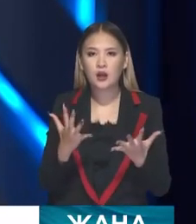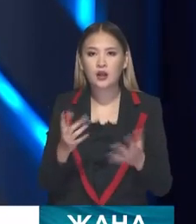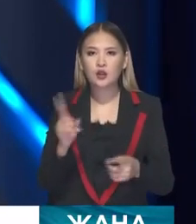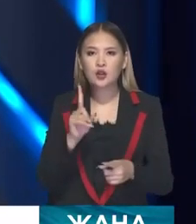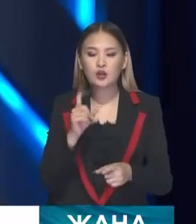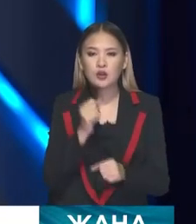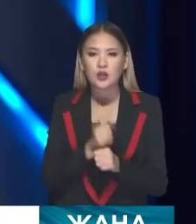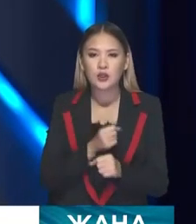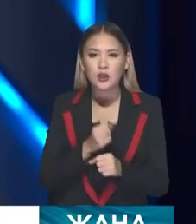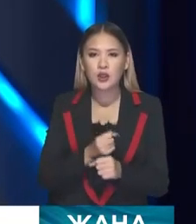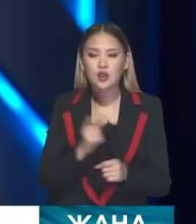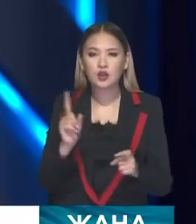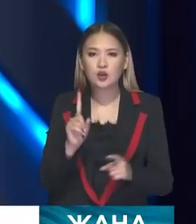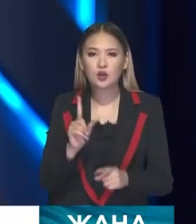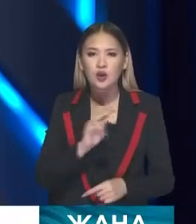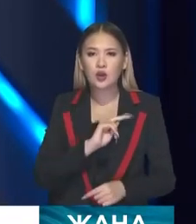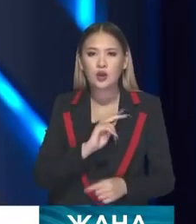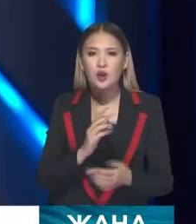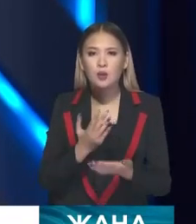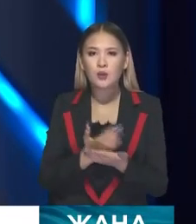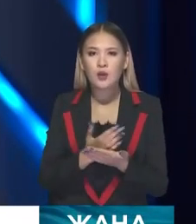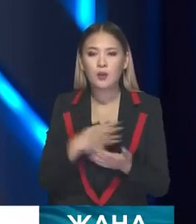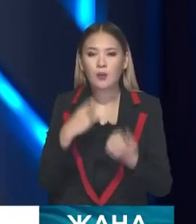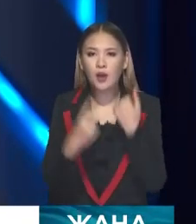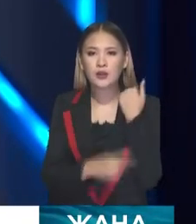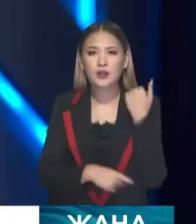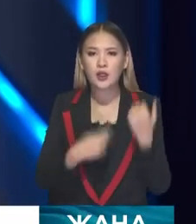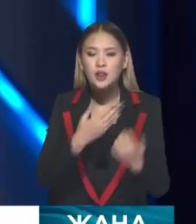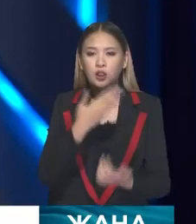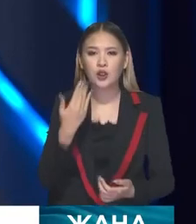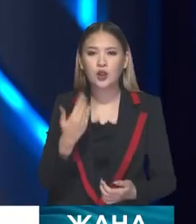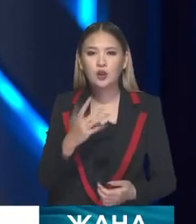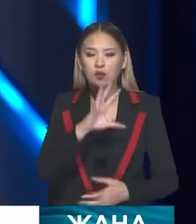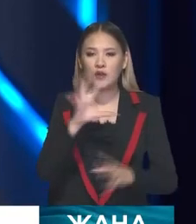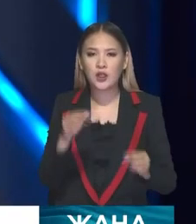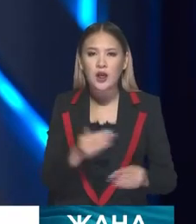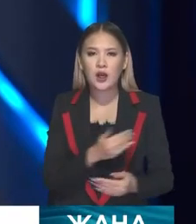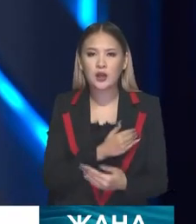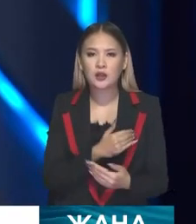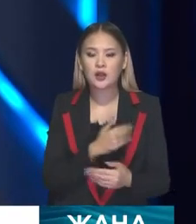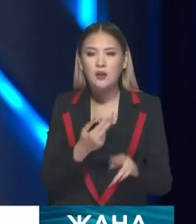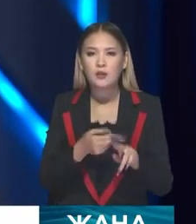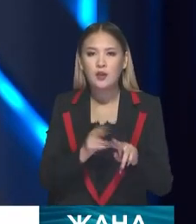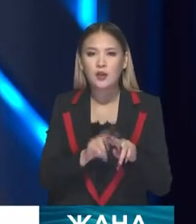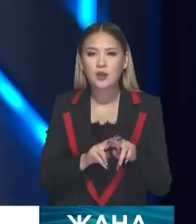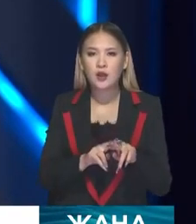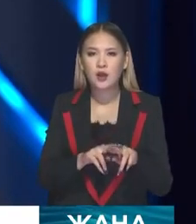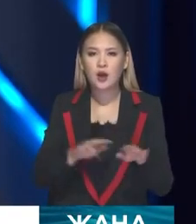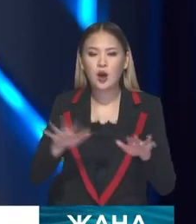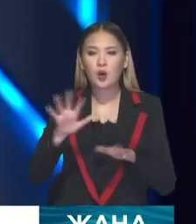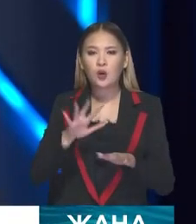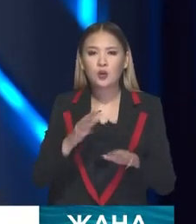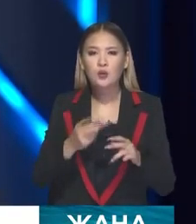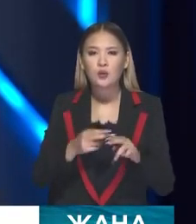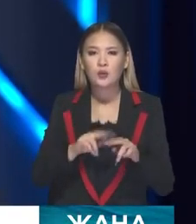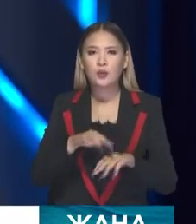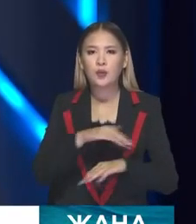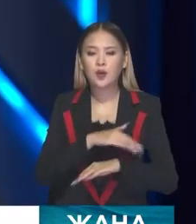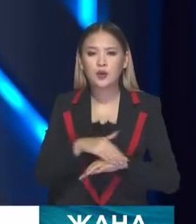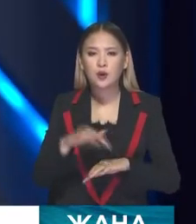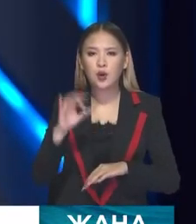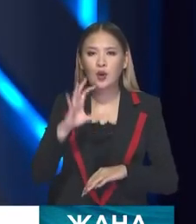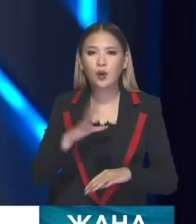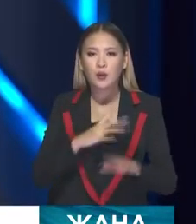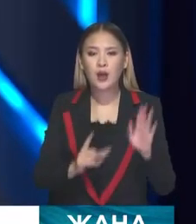істесеңіз де біздің күшіміз жетпейді. Өйткені материал жоқ. Жаңағы сіз айтып отырсыз, мен батыс өңірде жаңағы айтып отырсыз, ана участокты бастау керек. Мынан біз бастай